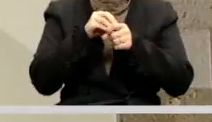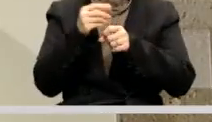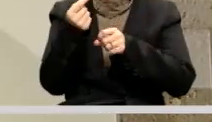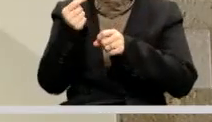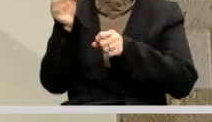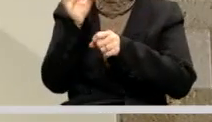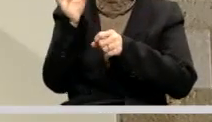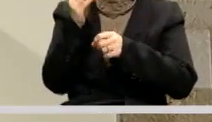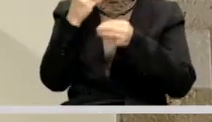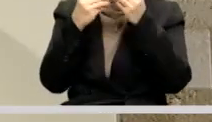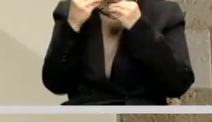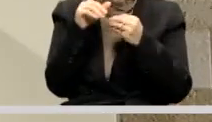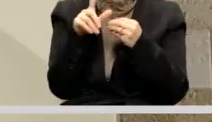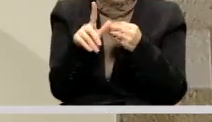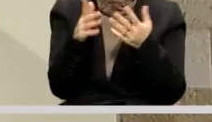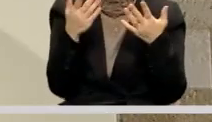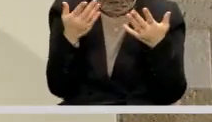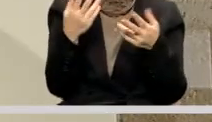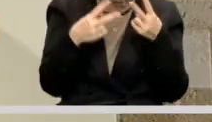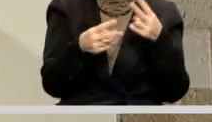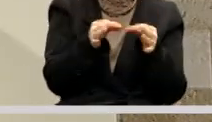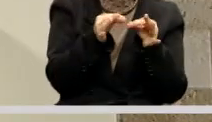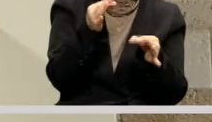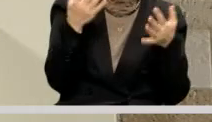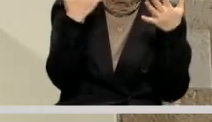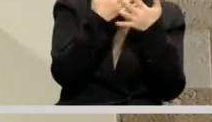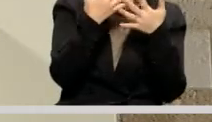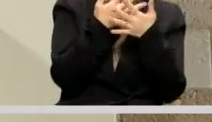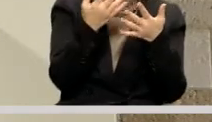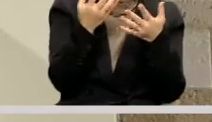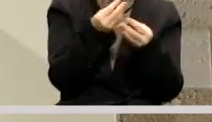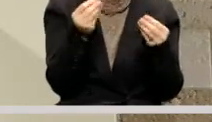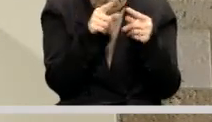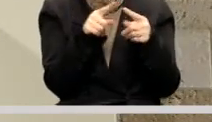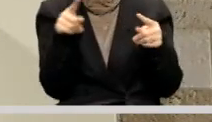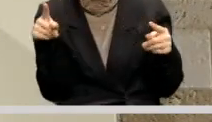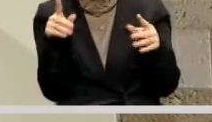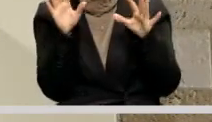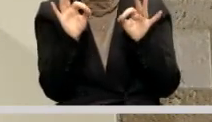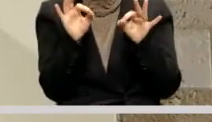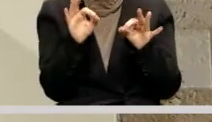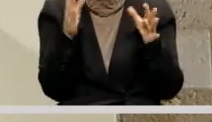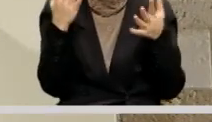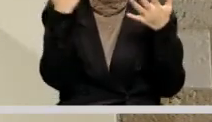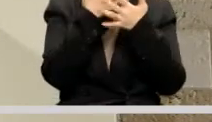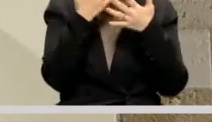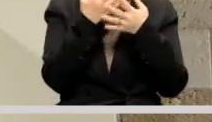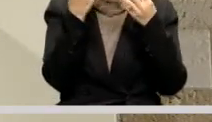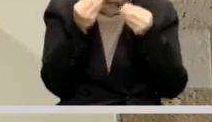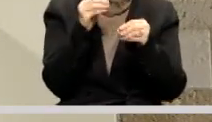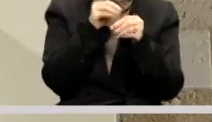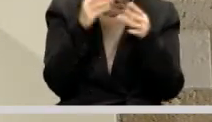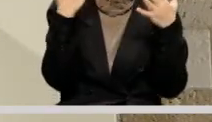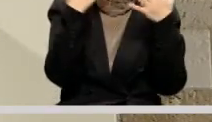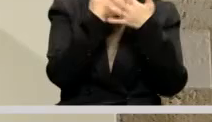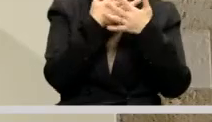etki yaratıyor. Gece zaten uzun. Bütün günüm karanlık. Gecem gündüzümün karıştı. Şey. Aynen. Böyle olunca da gece gündüz farkını iyi